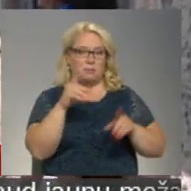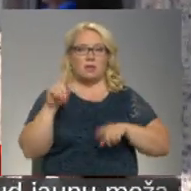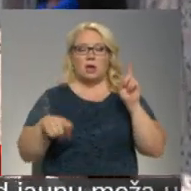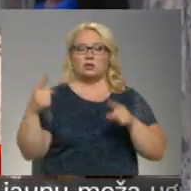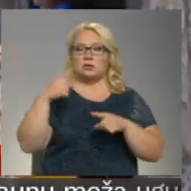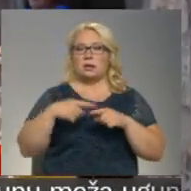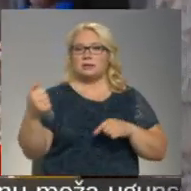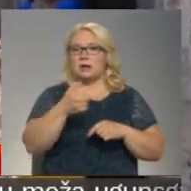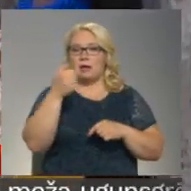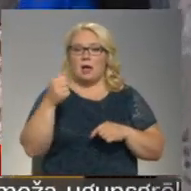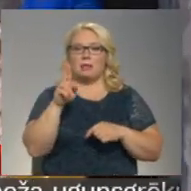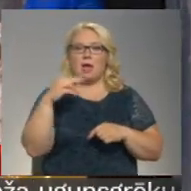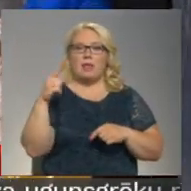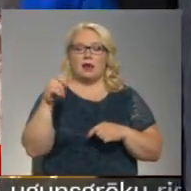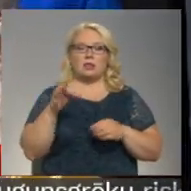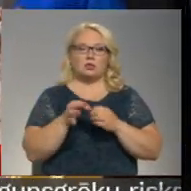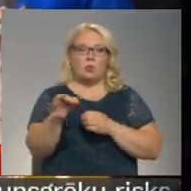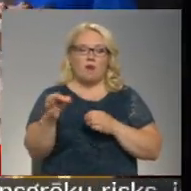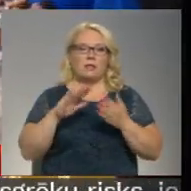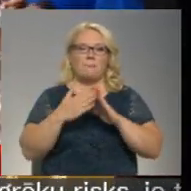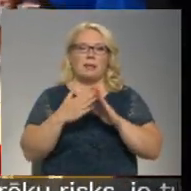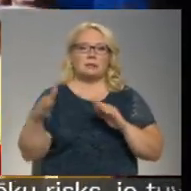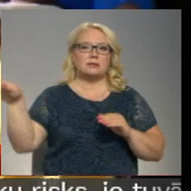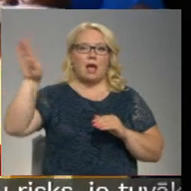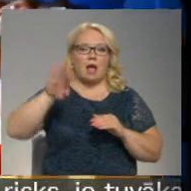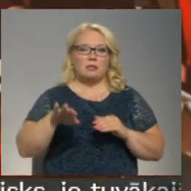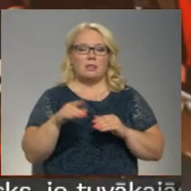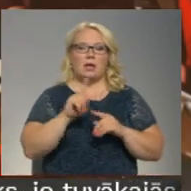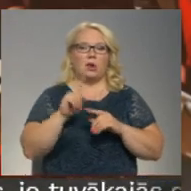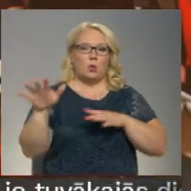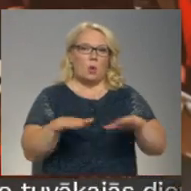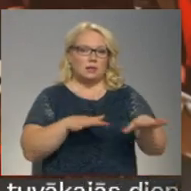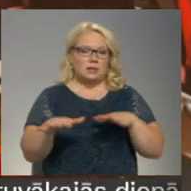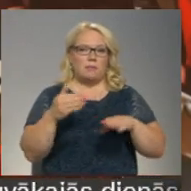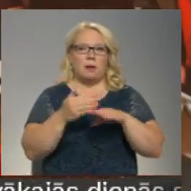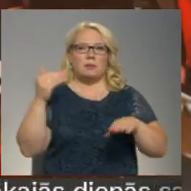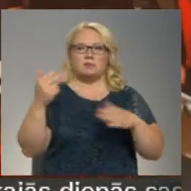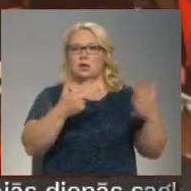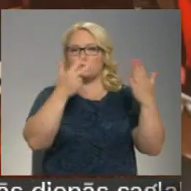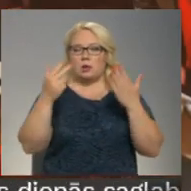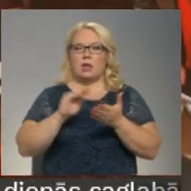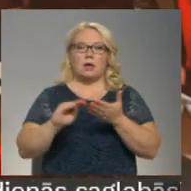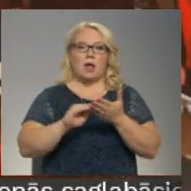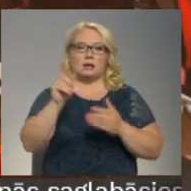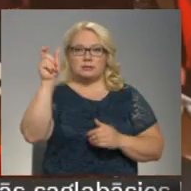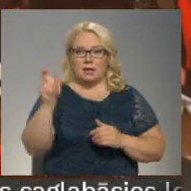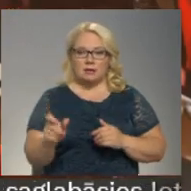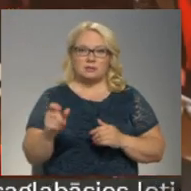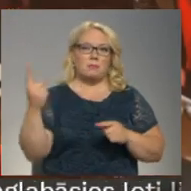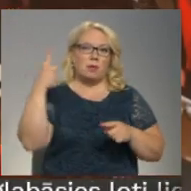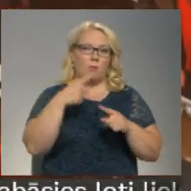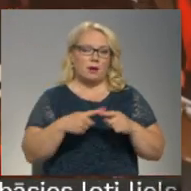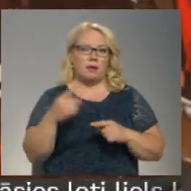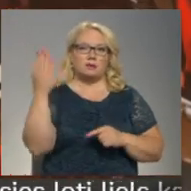reizes gadā Nerets novada Pilskalnas pagasta meģiņos atkal valda drosība. Pirms 8 gadiem rakstniece Lūcija Ķuzāne